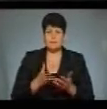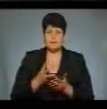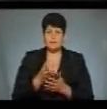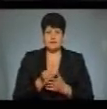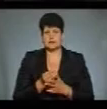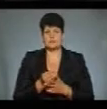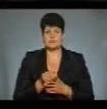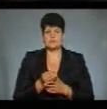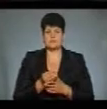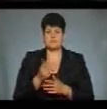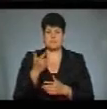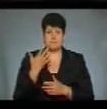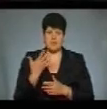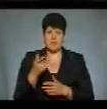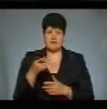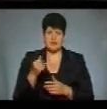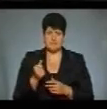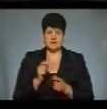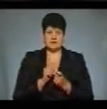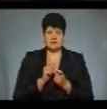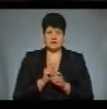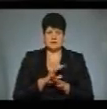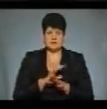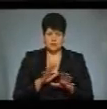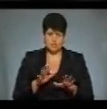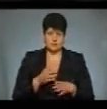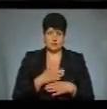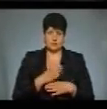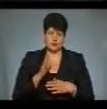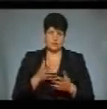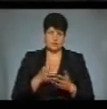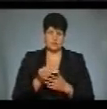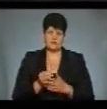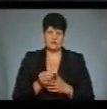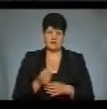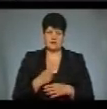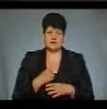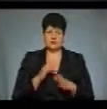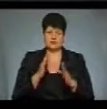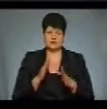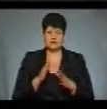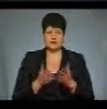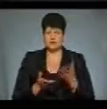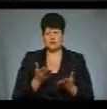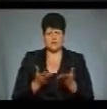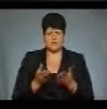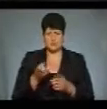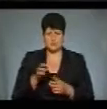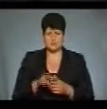гривень користуватися не буде, бо не хоче конфліктувати з водіями. Я би не платила, я